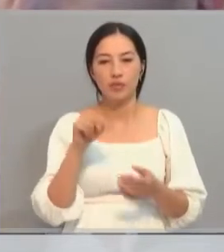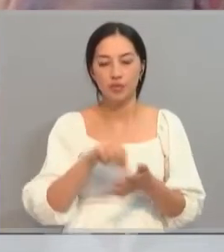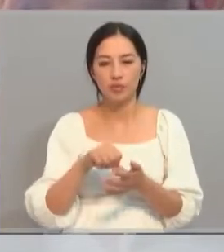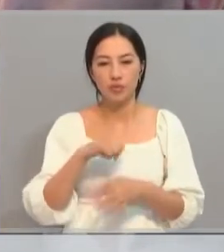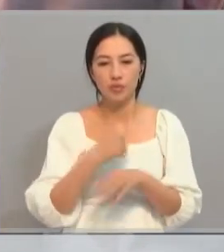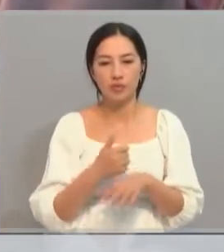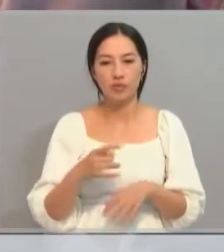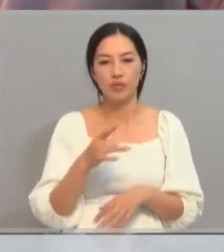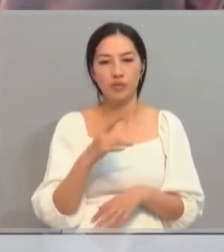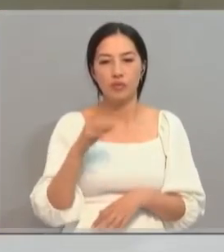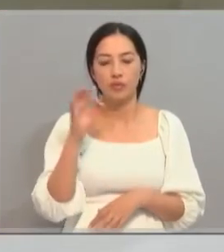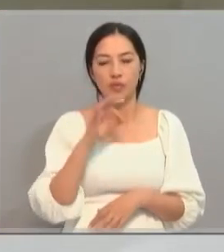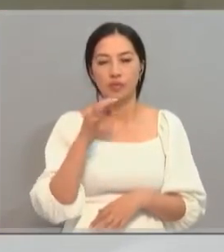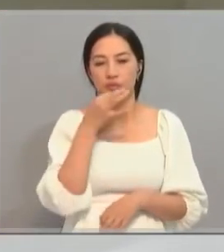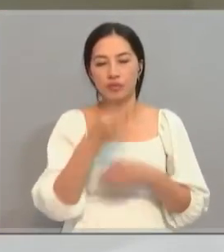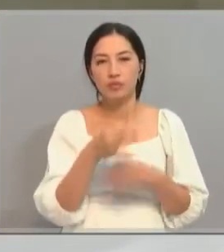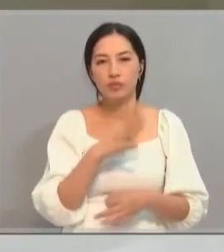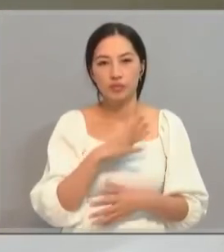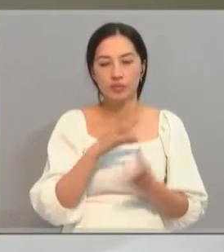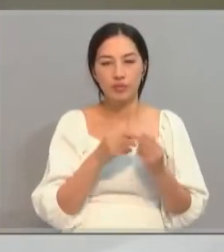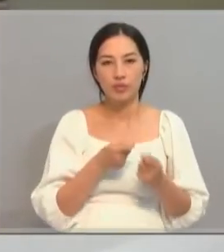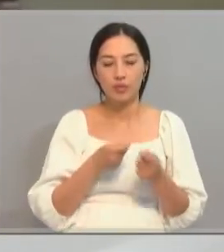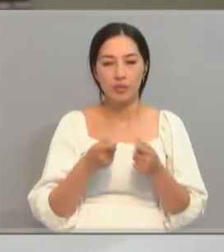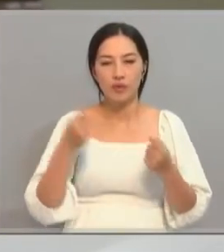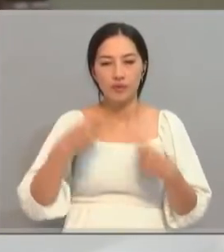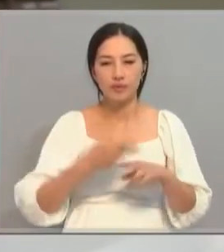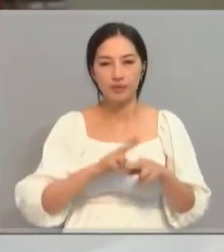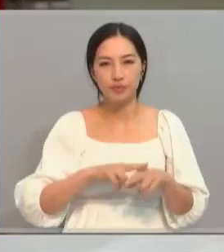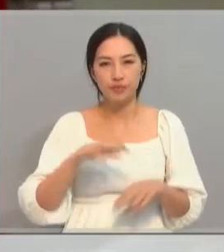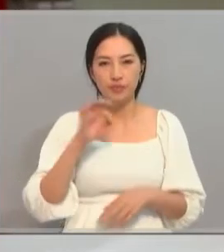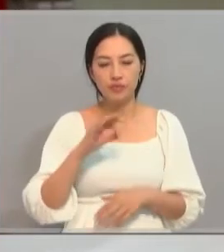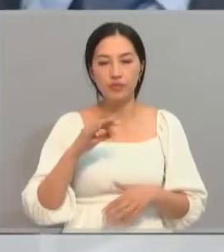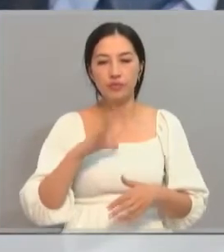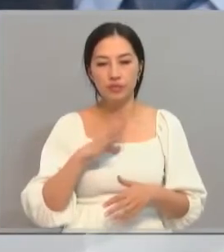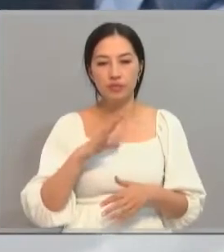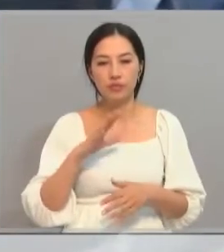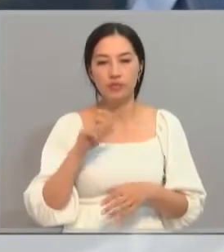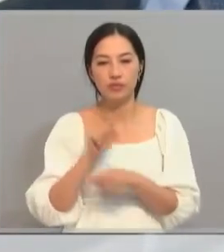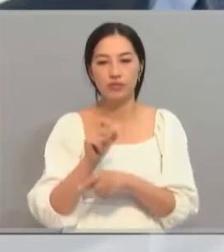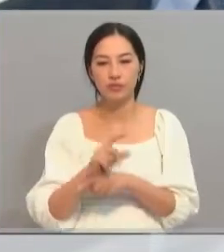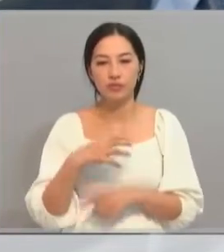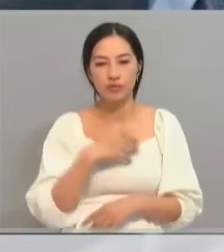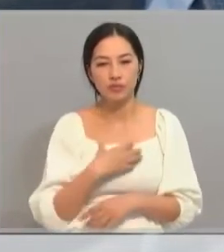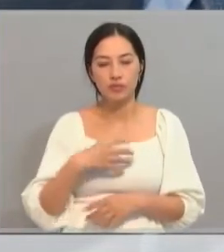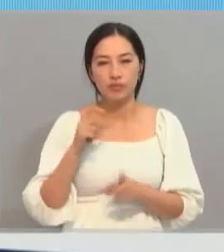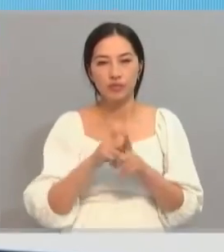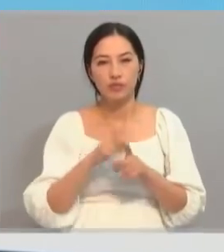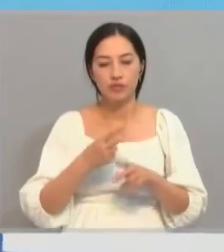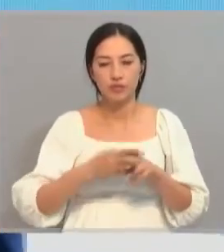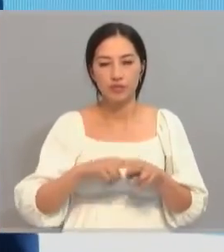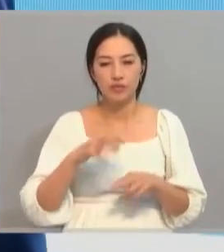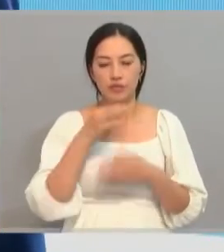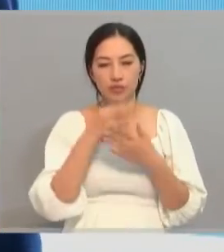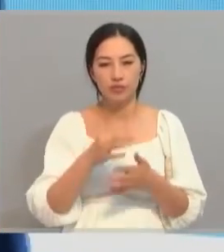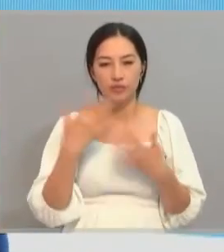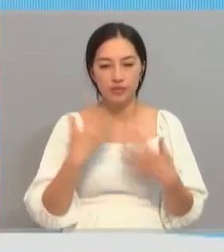города дал исчерпывающие ответы. Руководителям соответствующих отраслей дал конкретные поручения. К слову, сразу после